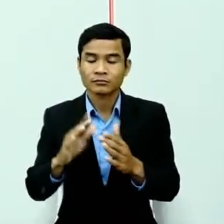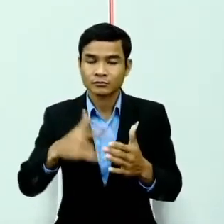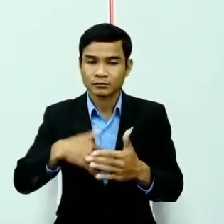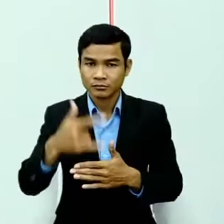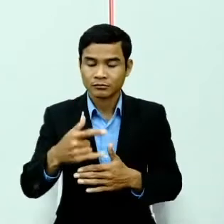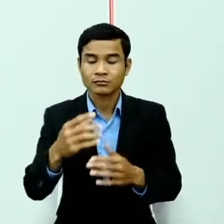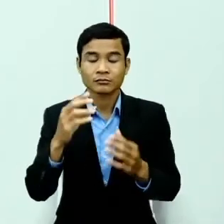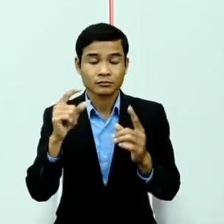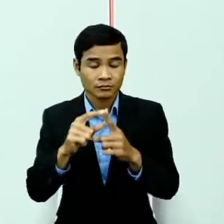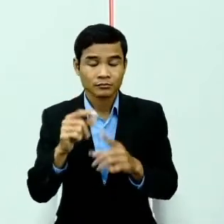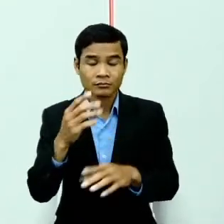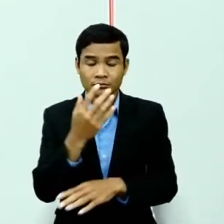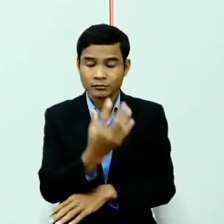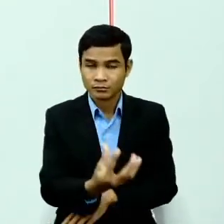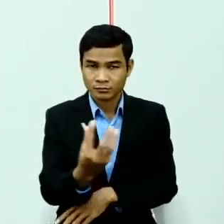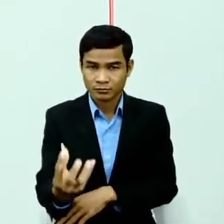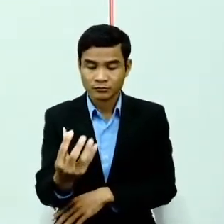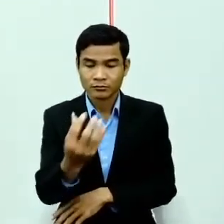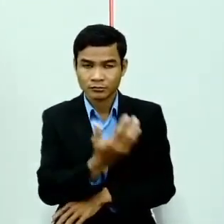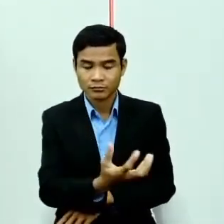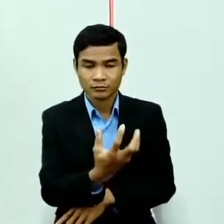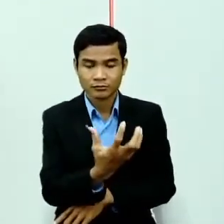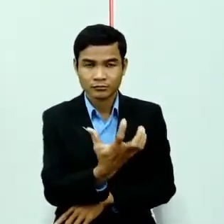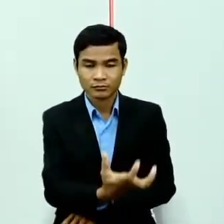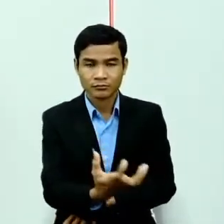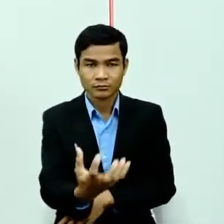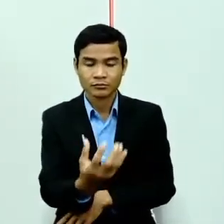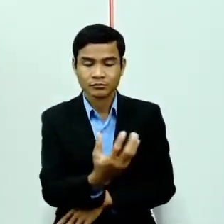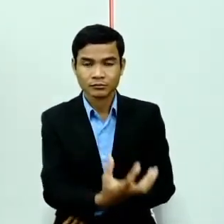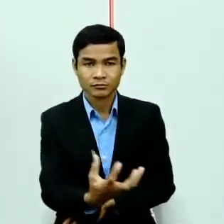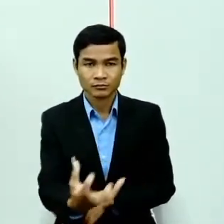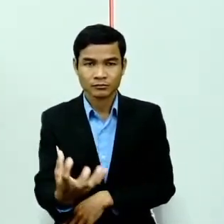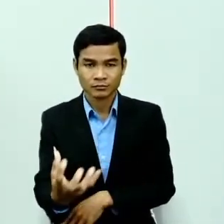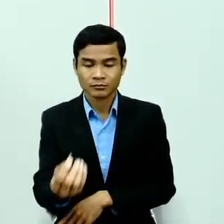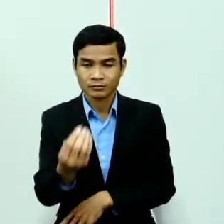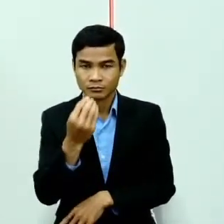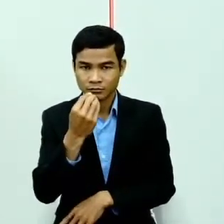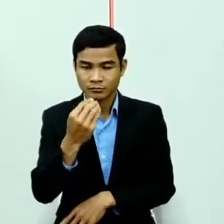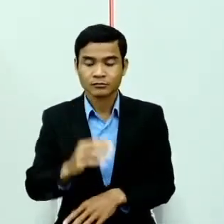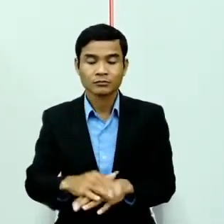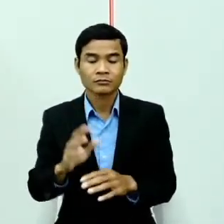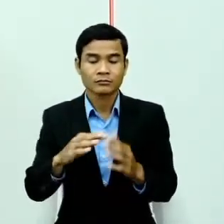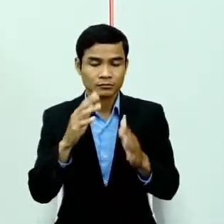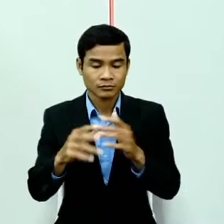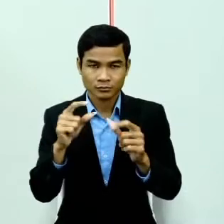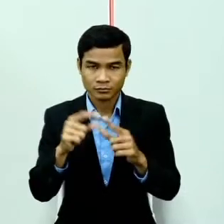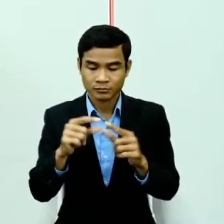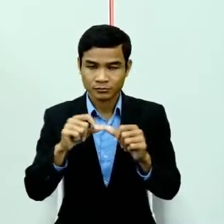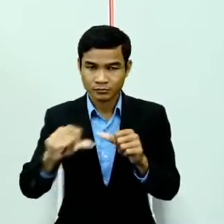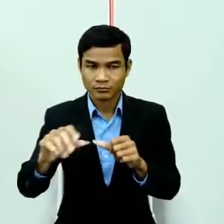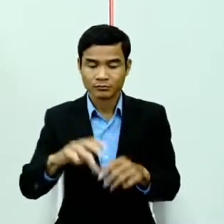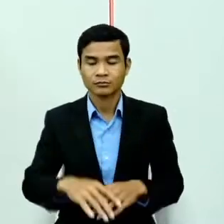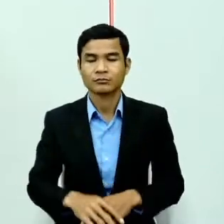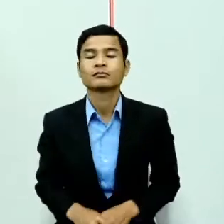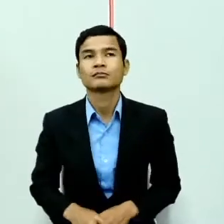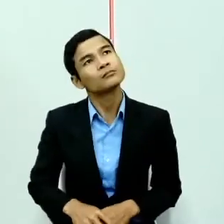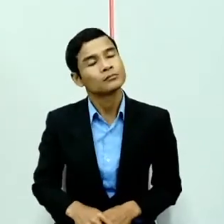ha này grow nương miến bẹ ở bay bẩn to tiến tiêm luôn ăn chim muỗi này grow từng ốc này